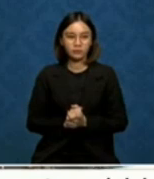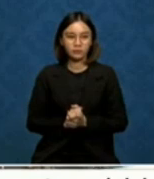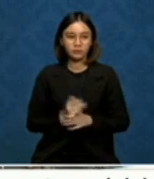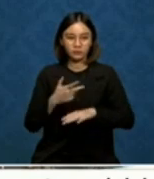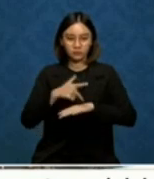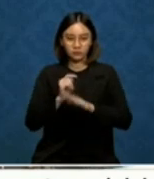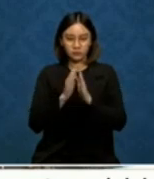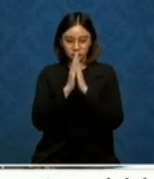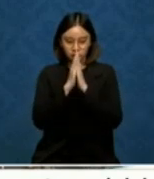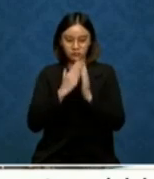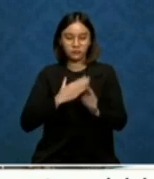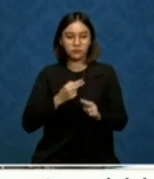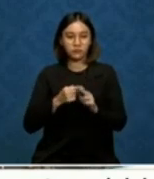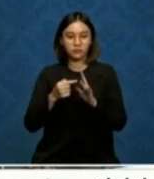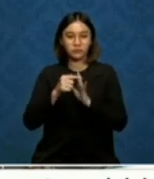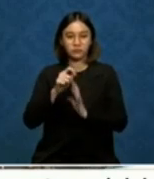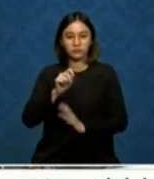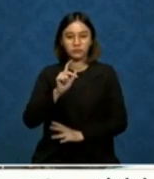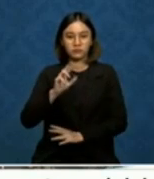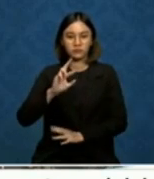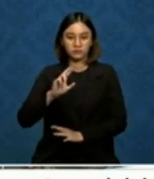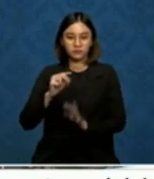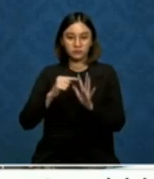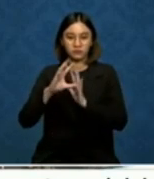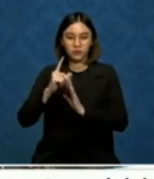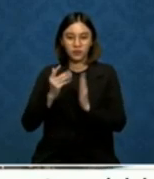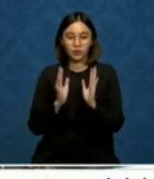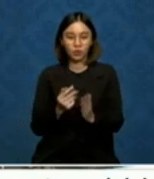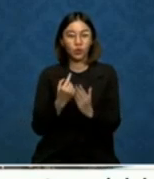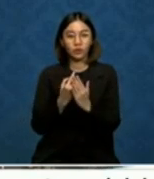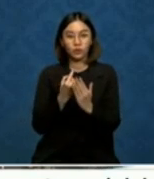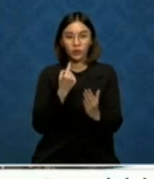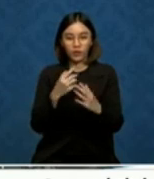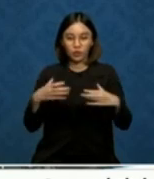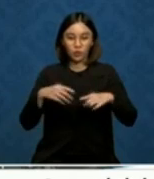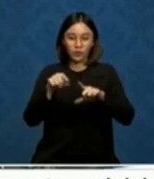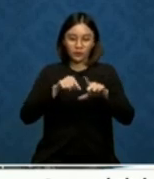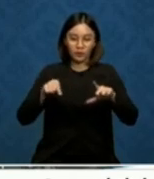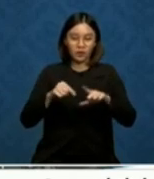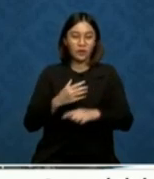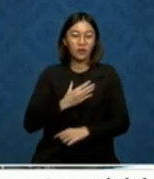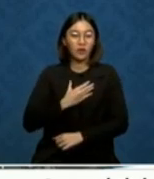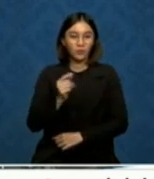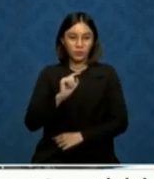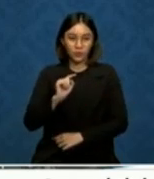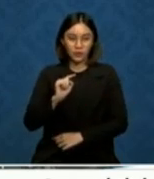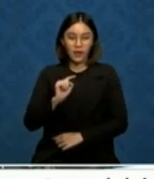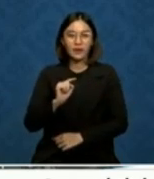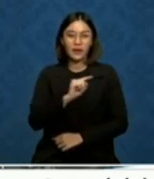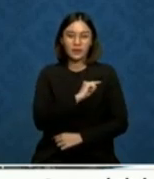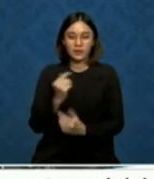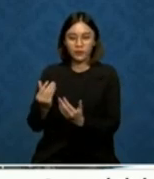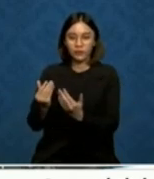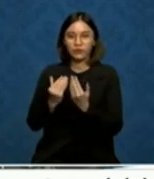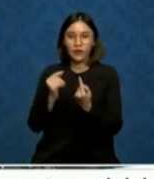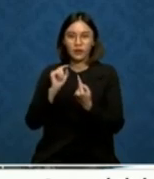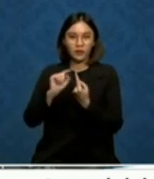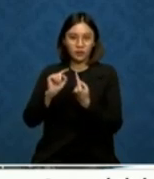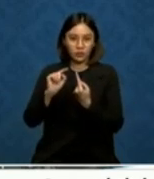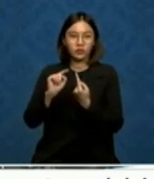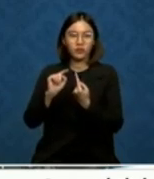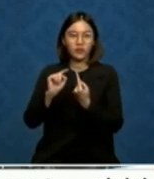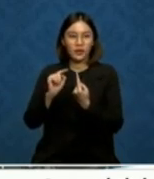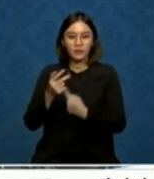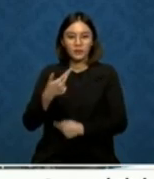เรียนท่านประธานครับผมจอจานเอกราชอุดมอำนวยผู้แทนคนดอนเมืองจากพรรคก้าวไกลท่านประธานครับผมได้รับมอบหมายนะครับจากท่